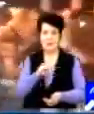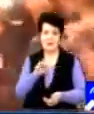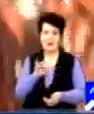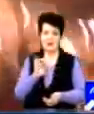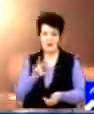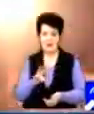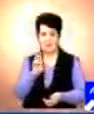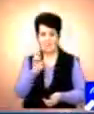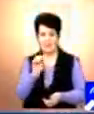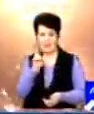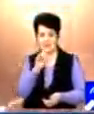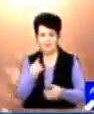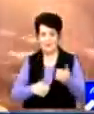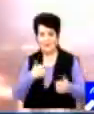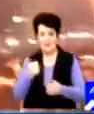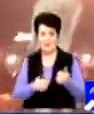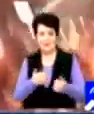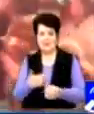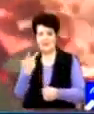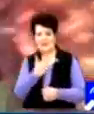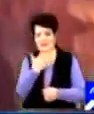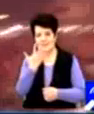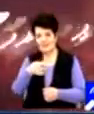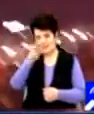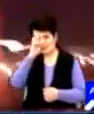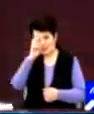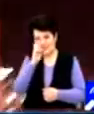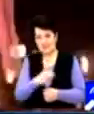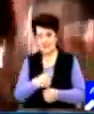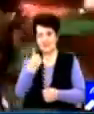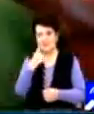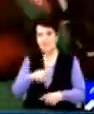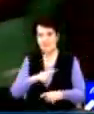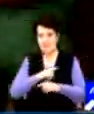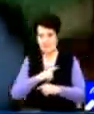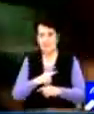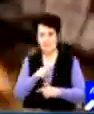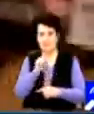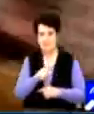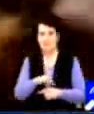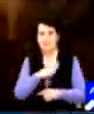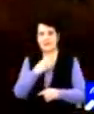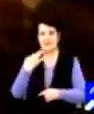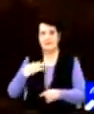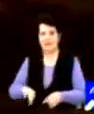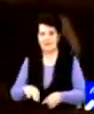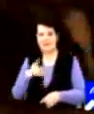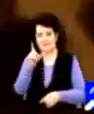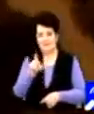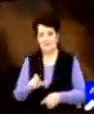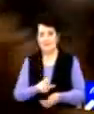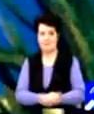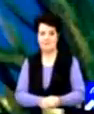Planet, Iulian Bercu a concurat cu participanți din 35 de țări ale lumii. Primul la linia de finish a ajuns un alergător din Franța.